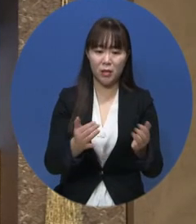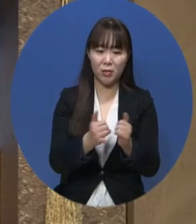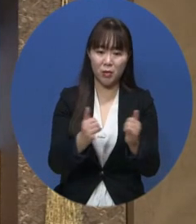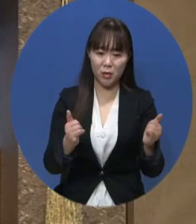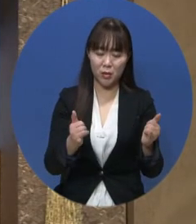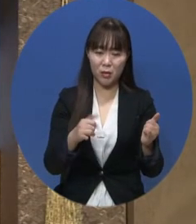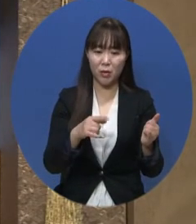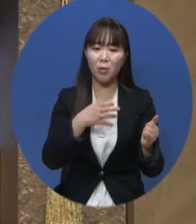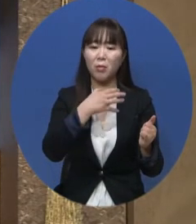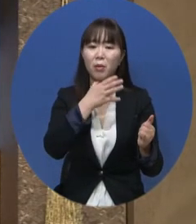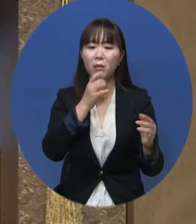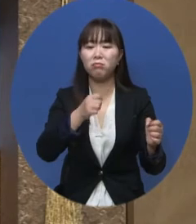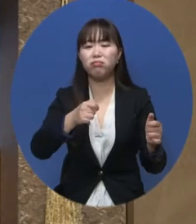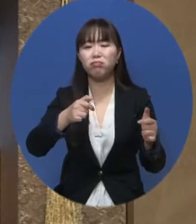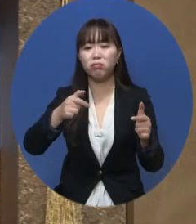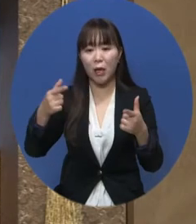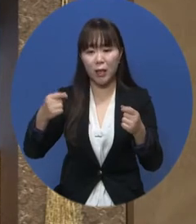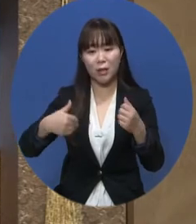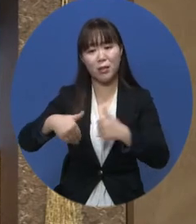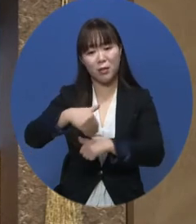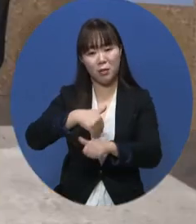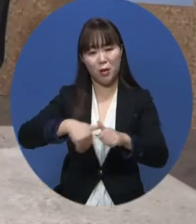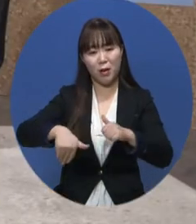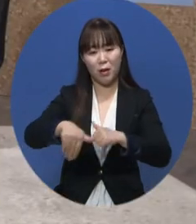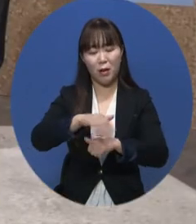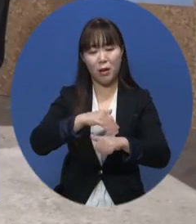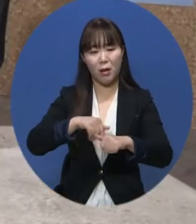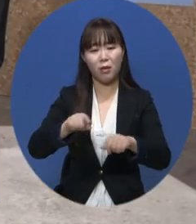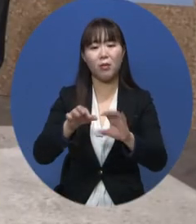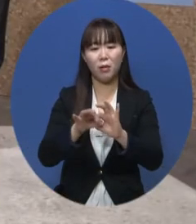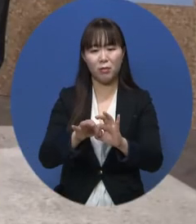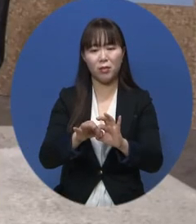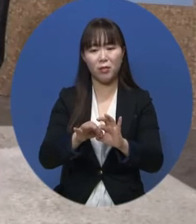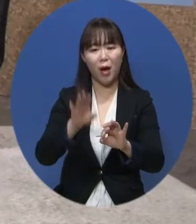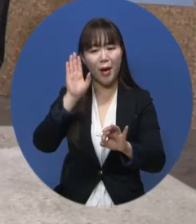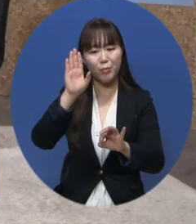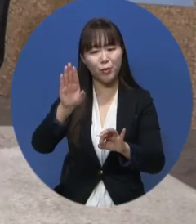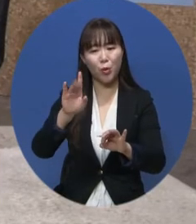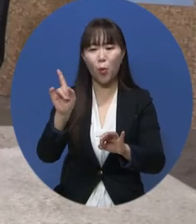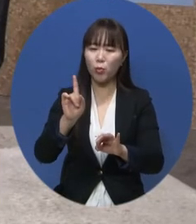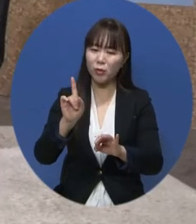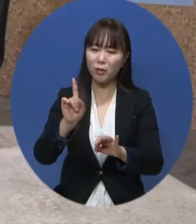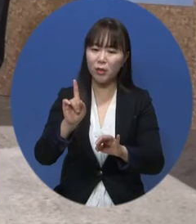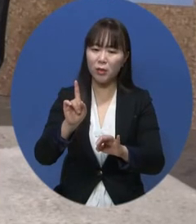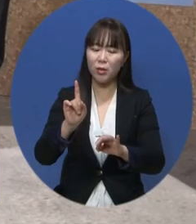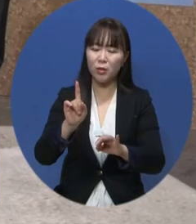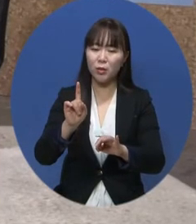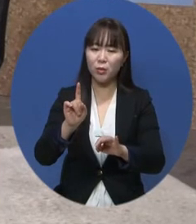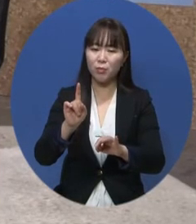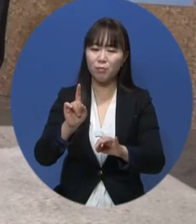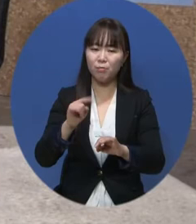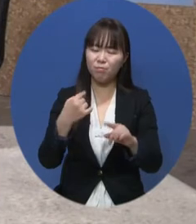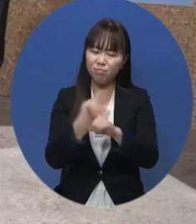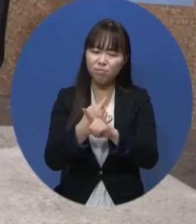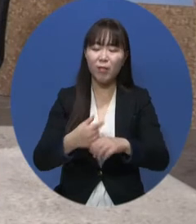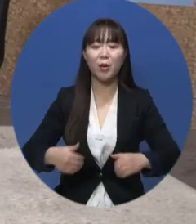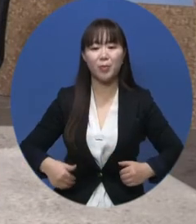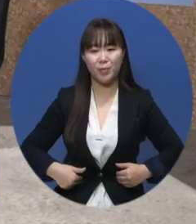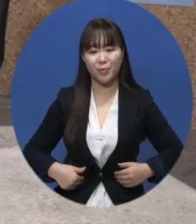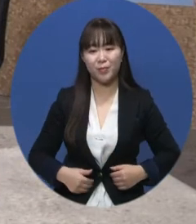종사자의 고령화가 되는 이 현상, 네. 이 부분은 앞으로 어떻게 됐든 손을 봐서 좀 봐야 되겠다.